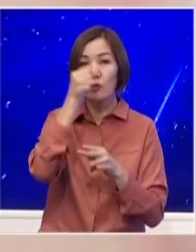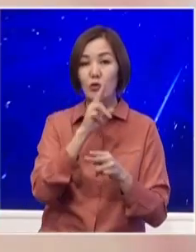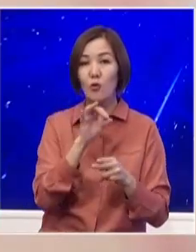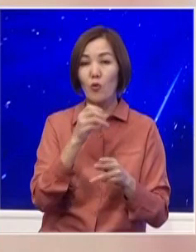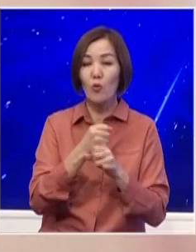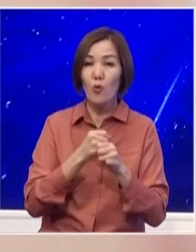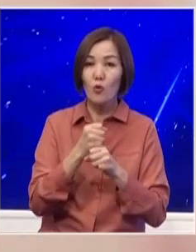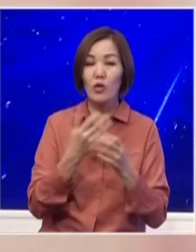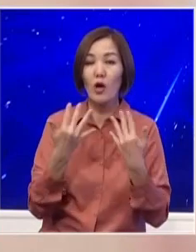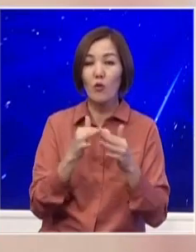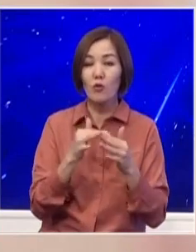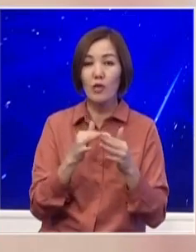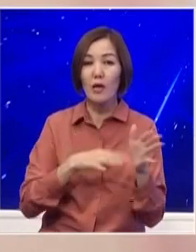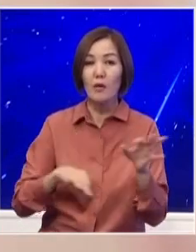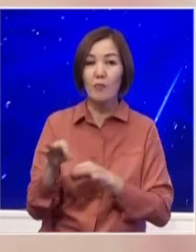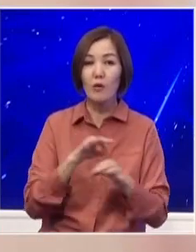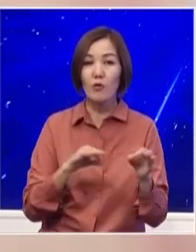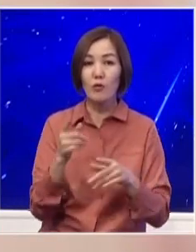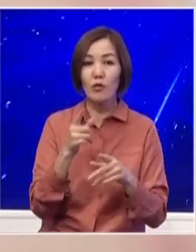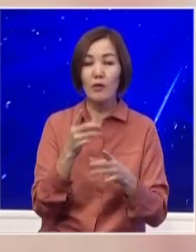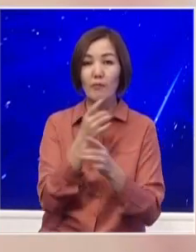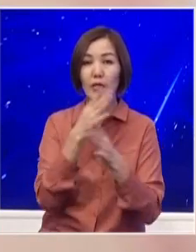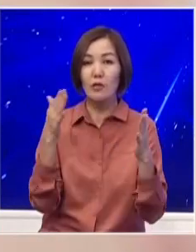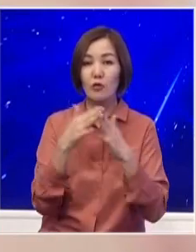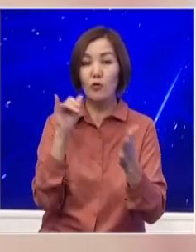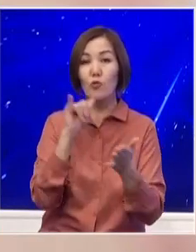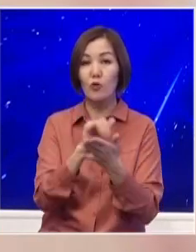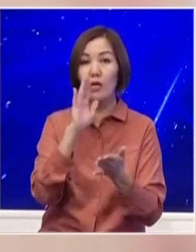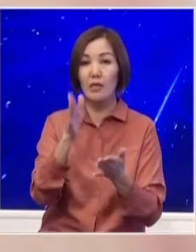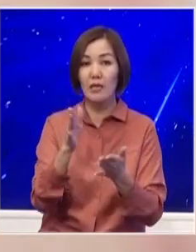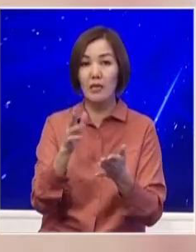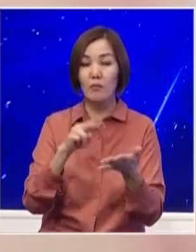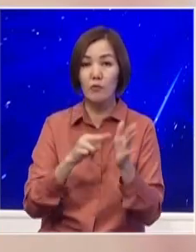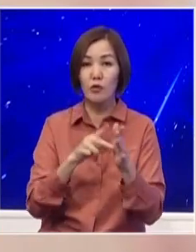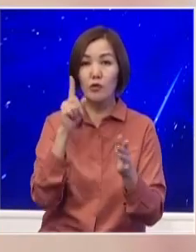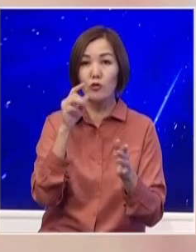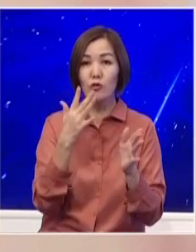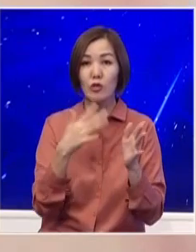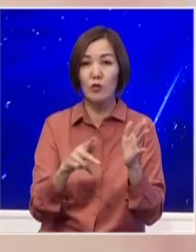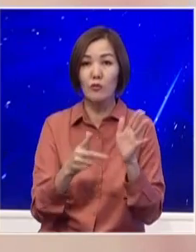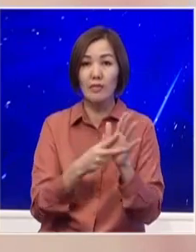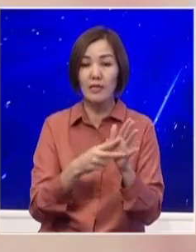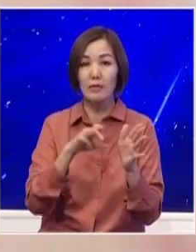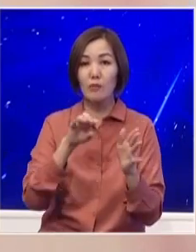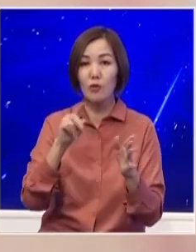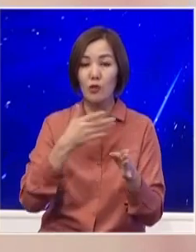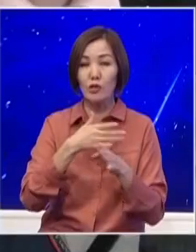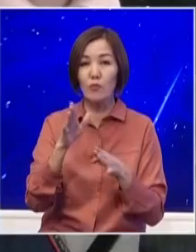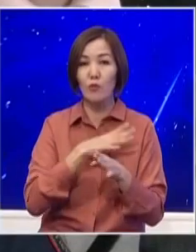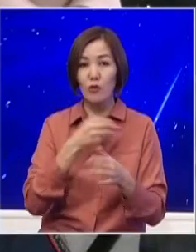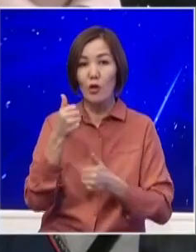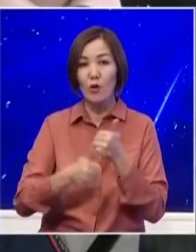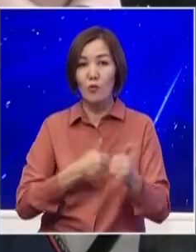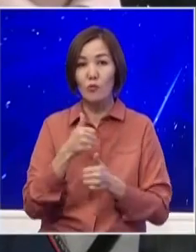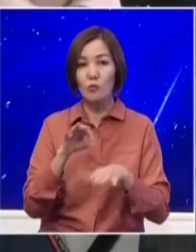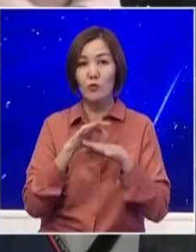ауылына пилотты жоба ретінде блокты модульді мәдениет үйі орнатылады. Бюджеттен 158 миллион теңге бөлінді. Қазір конкурстық